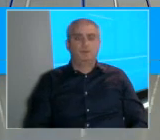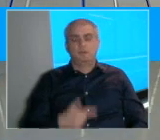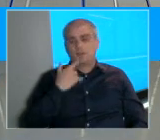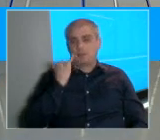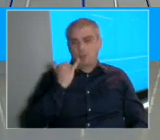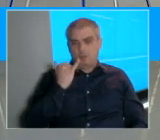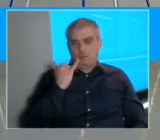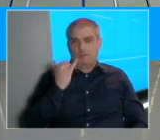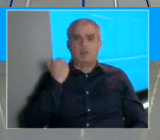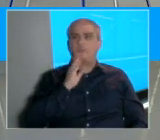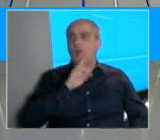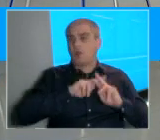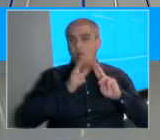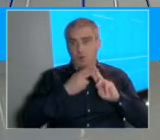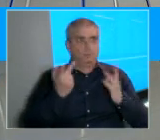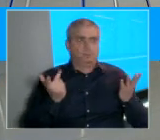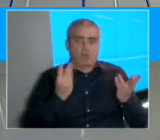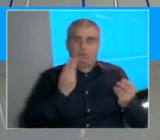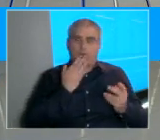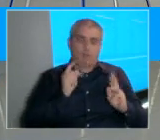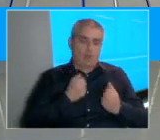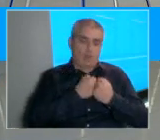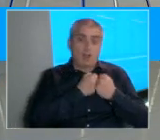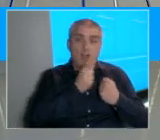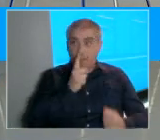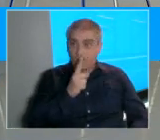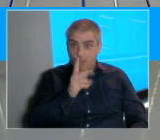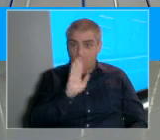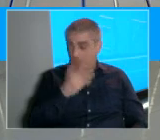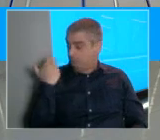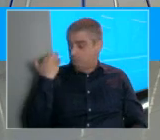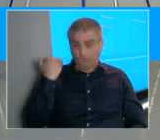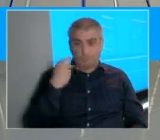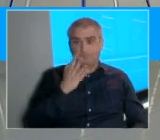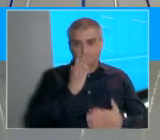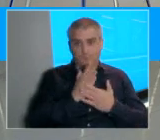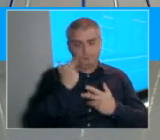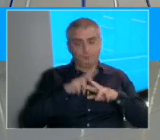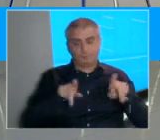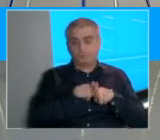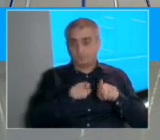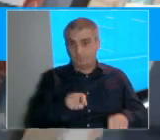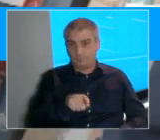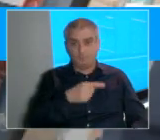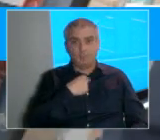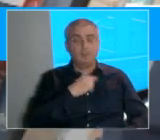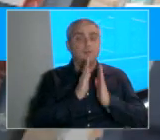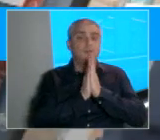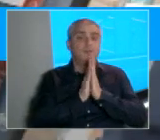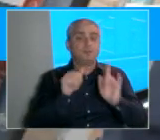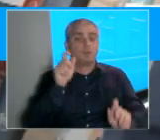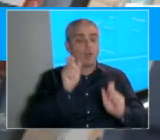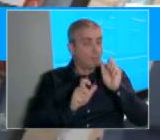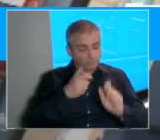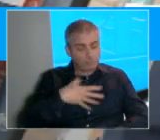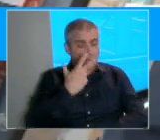נכון, היה בעיה בכל העולם, זה לא משהו שישראל יכולה להתמודד איתו, ודרך אגב, גם בעבר היו לפעמים מצבים כאלה. אני קורא כאן לאנשים